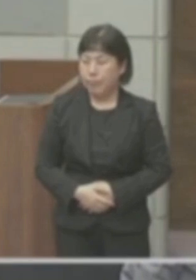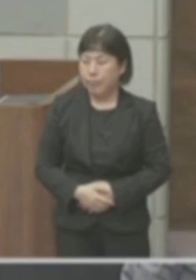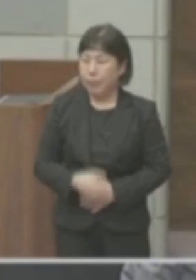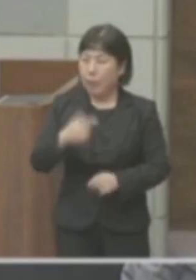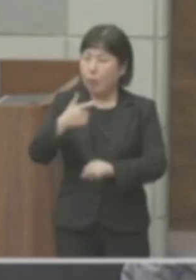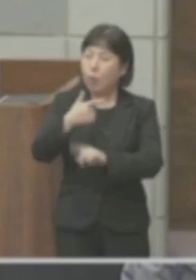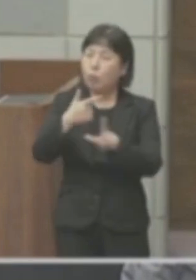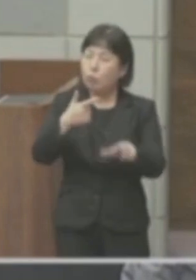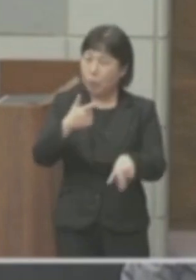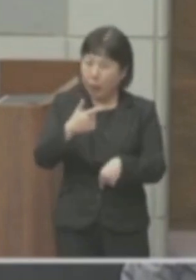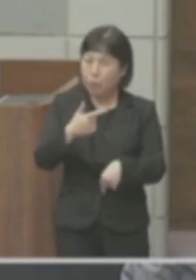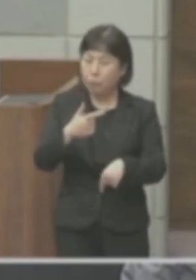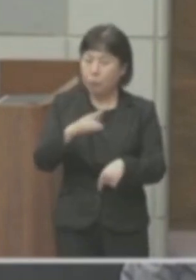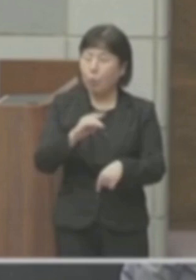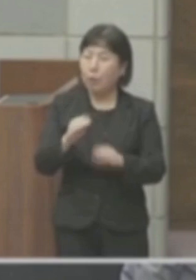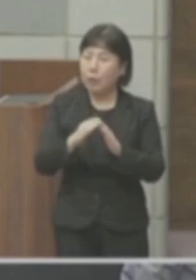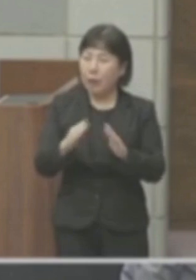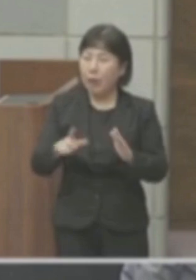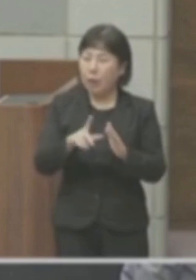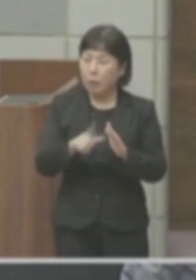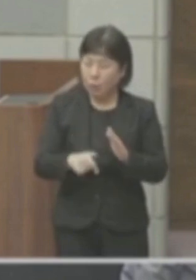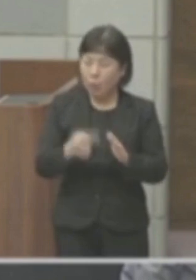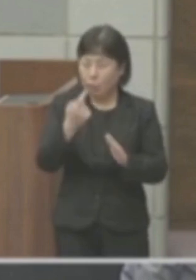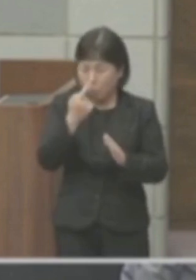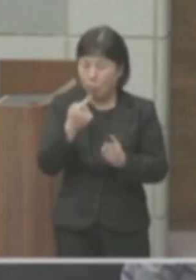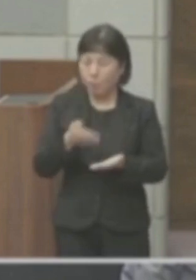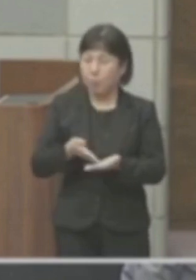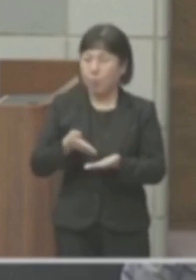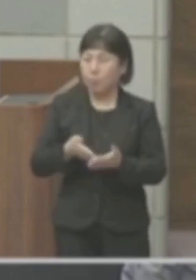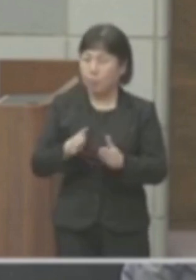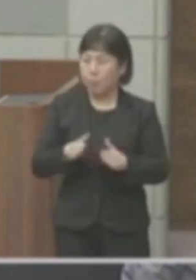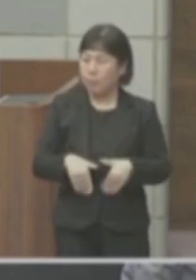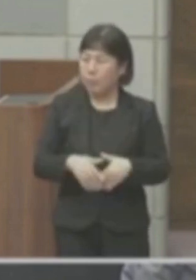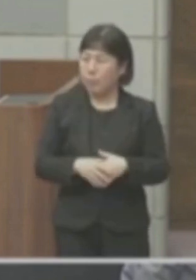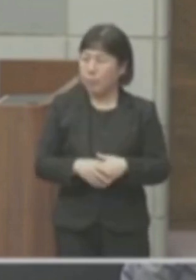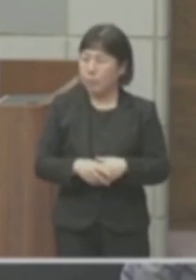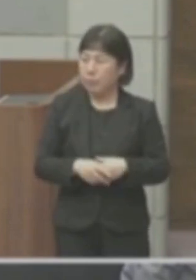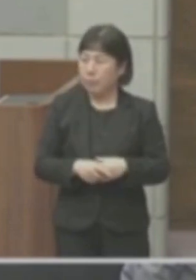6月の議会の時にもね、ちょっと紹介しましたけど、